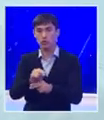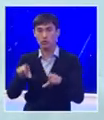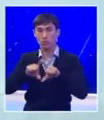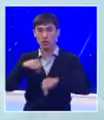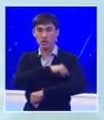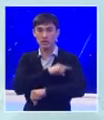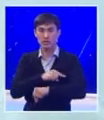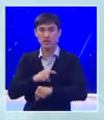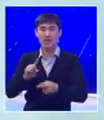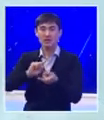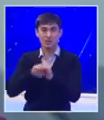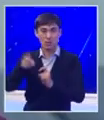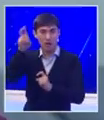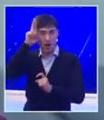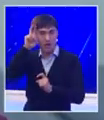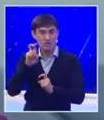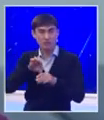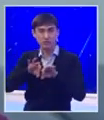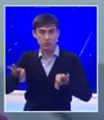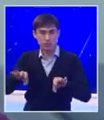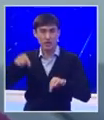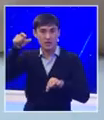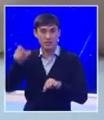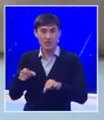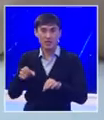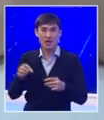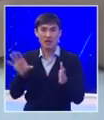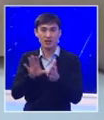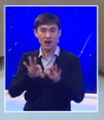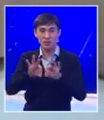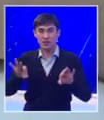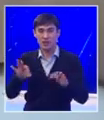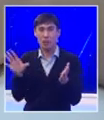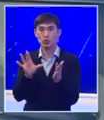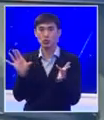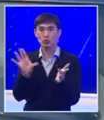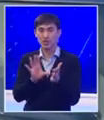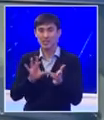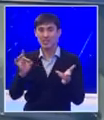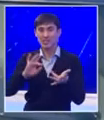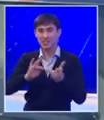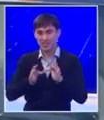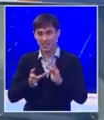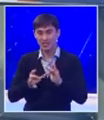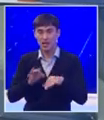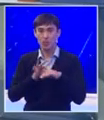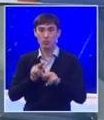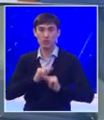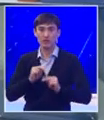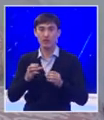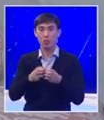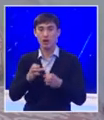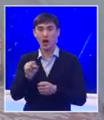числе замена канализационных сетей электрокабелей завоз медоборудование и подключения интернета работы проведены компании а класс медика